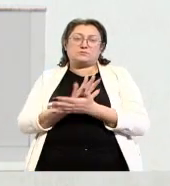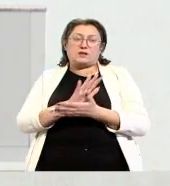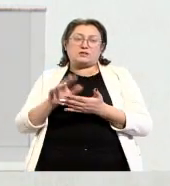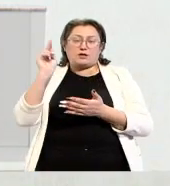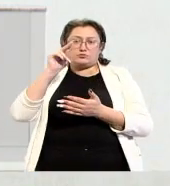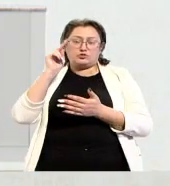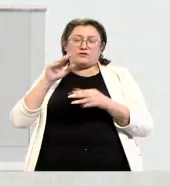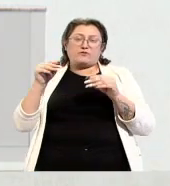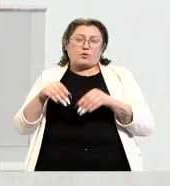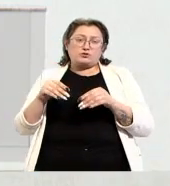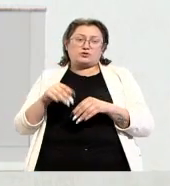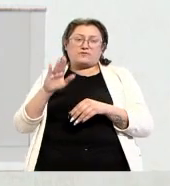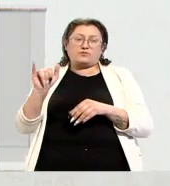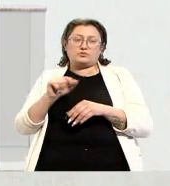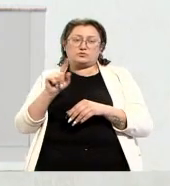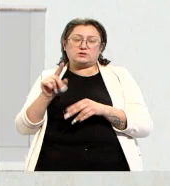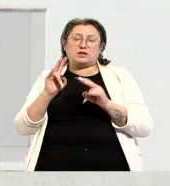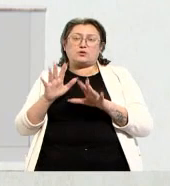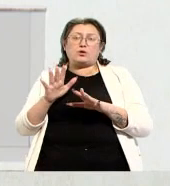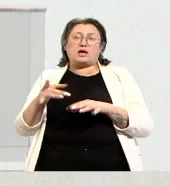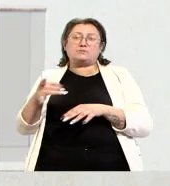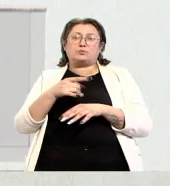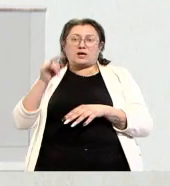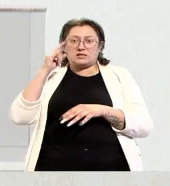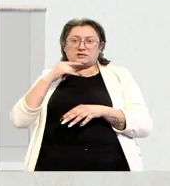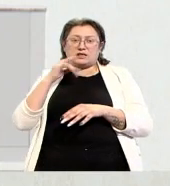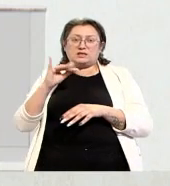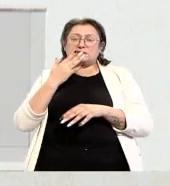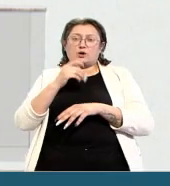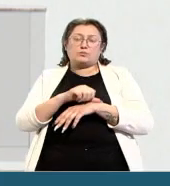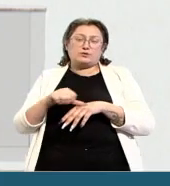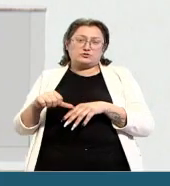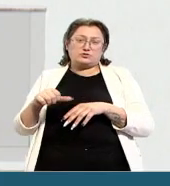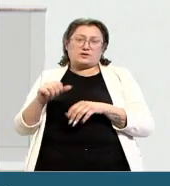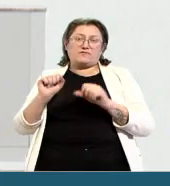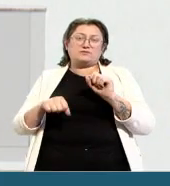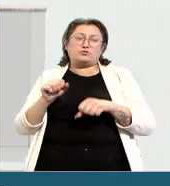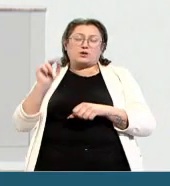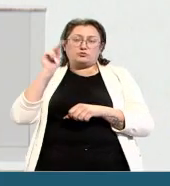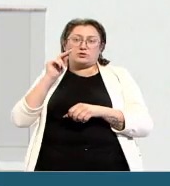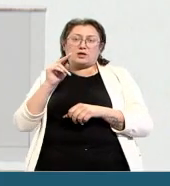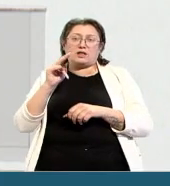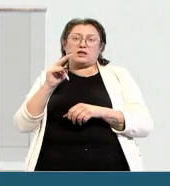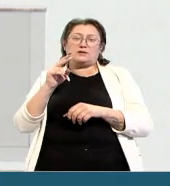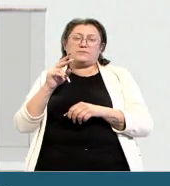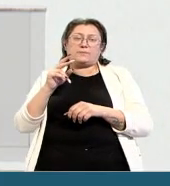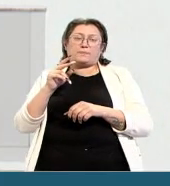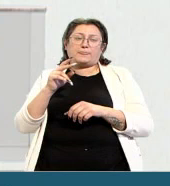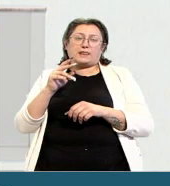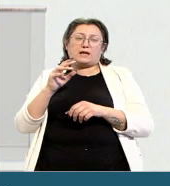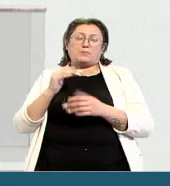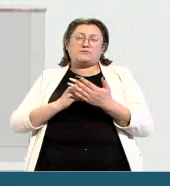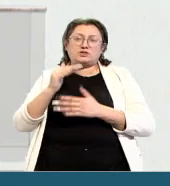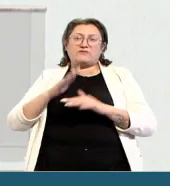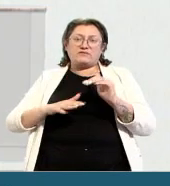бесплатного обучения в колледжах и в вузах не только Республики Казахстан, но и зарубежья, возможность обучения на MBA, EMBA,